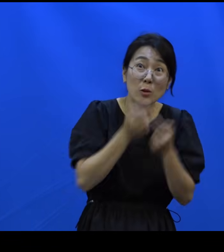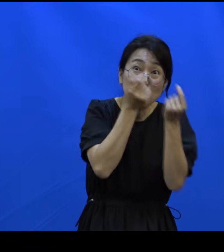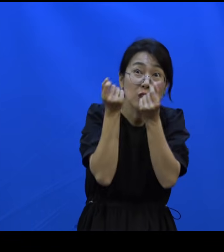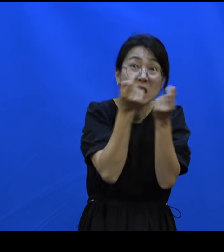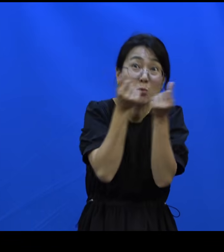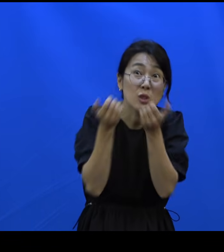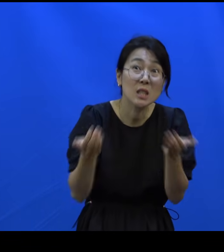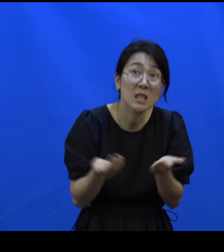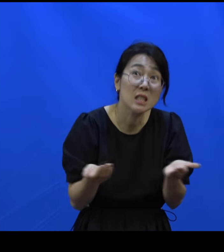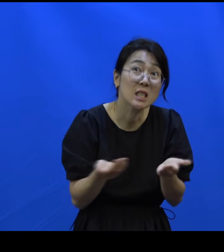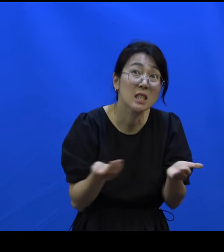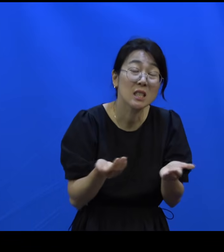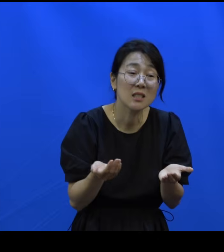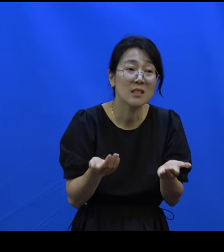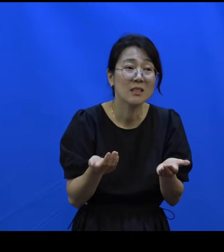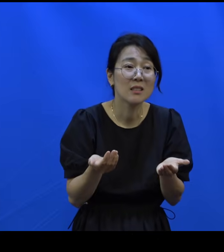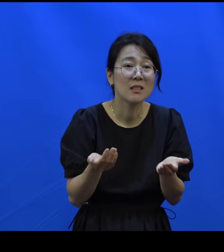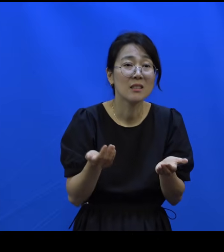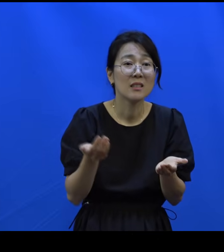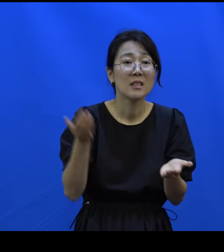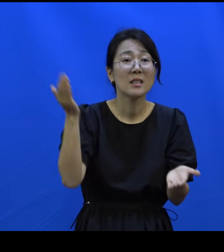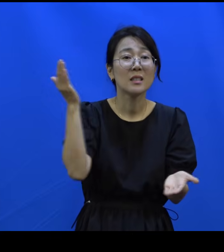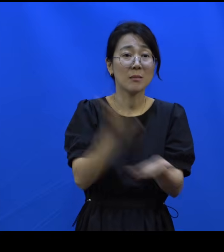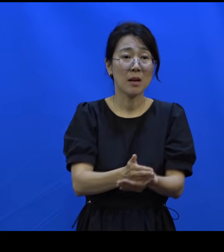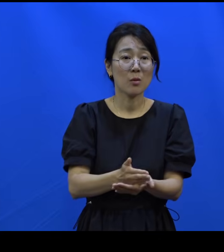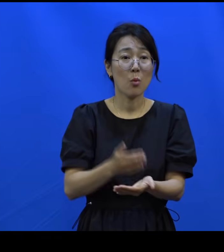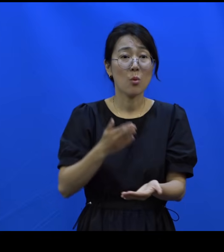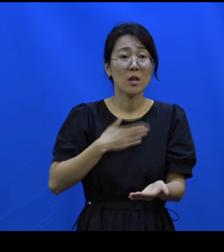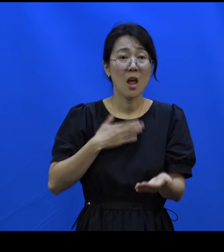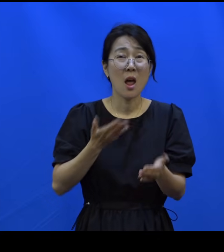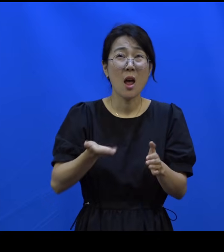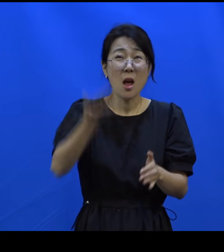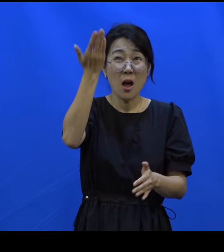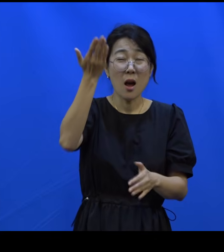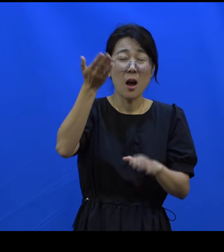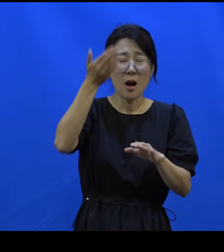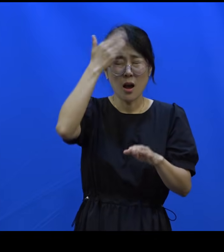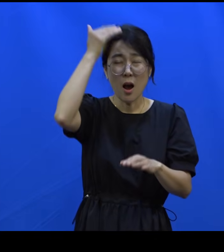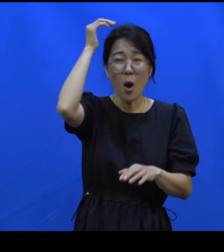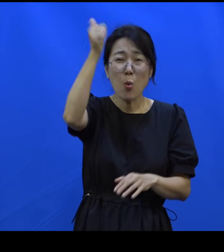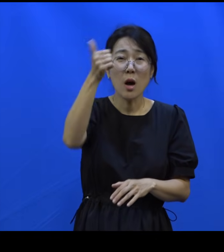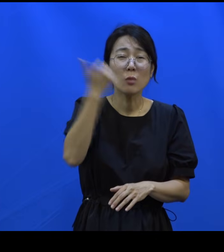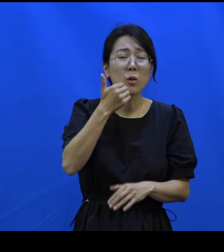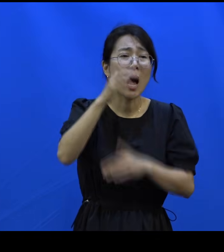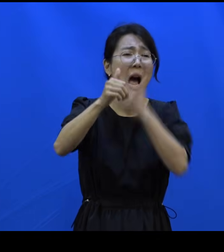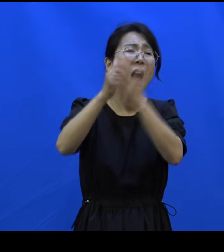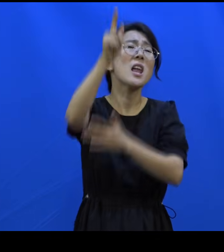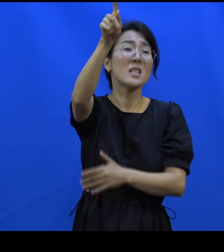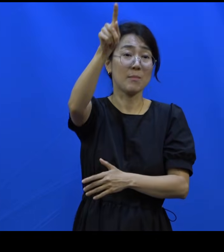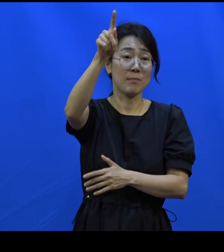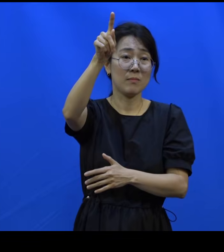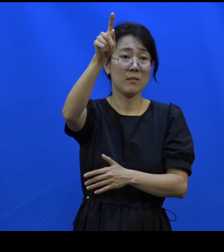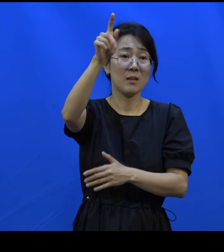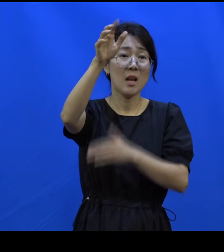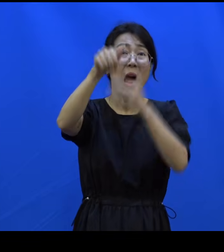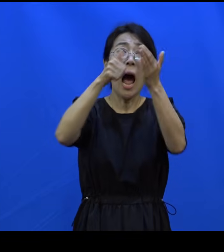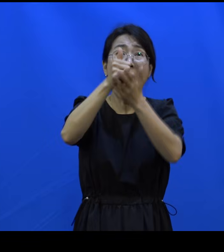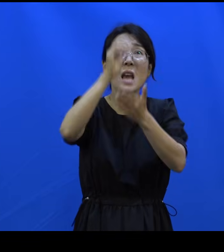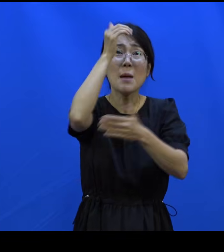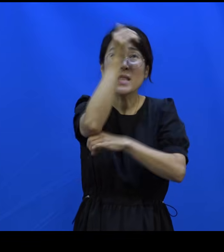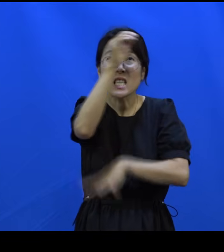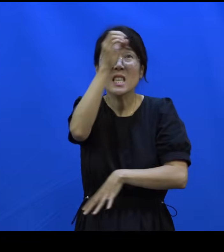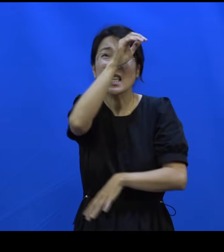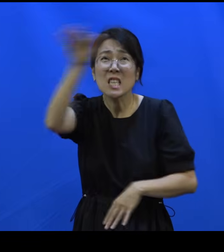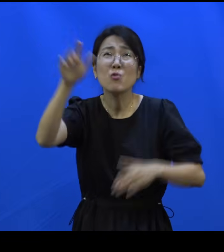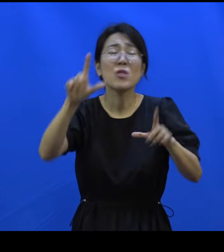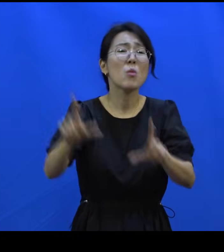진짜 내 눈에 보이는 보스보다 더 높은 보스이신 하나님이 나를 움직이시는 거거든요. 여러분, 세상은 돈의 힘으로 움직이잖아요. 뭐 솔직히